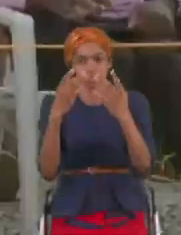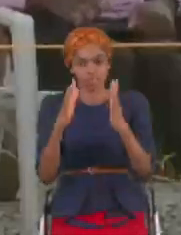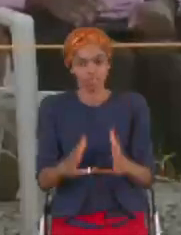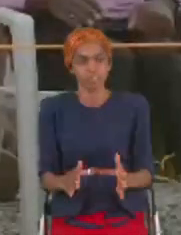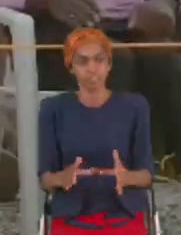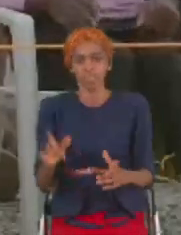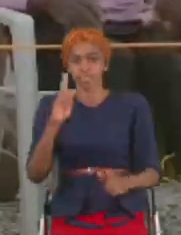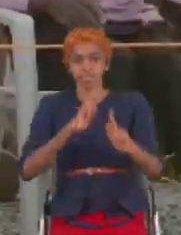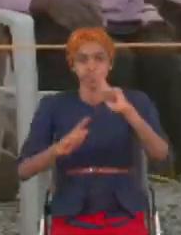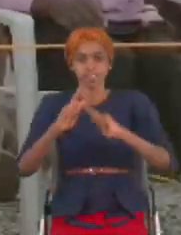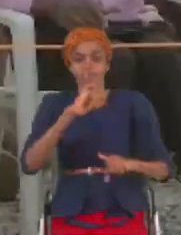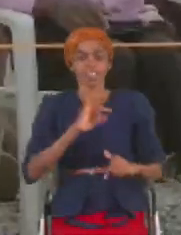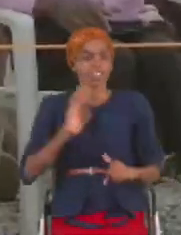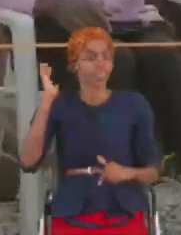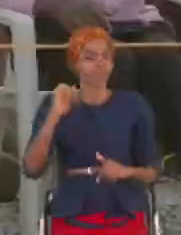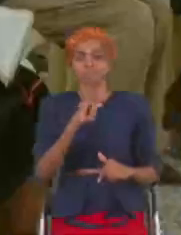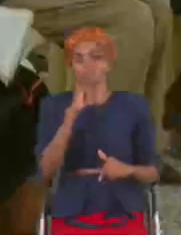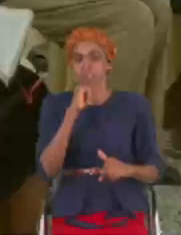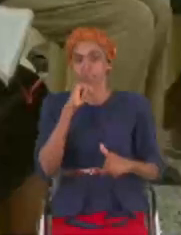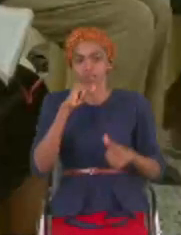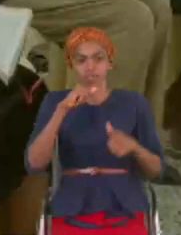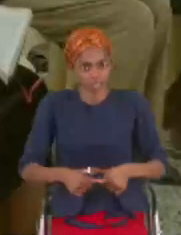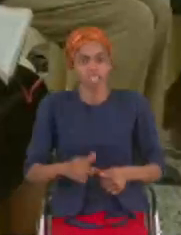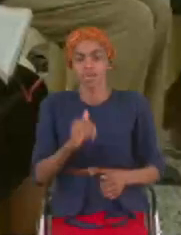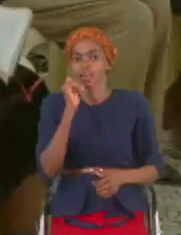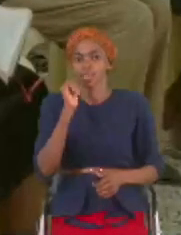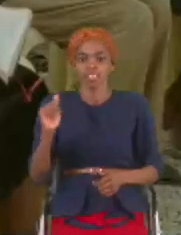je ne serai plus un pêcheur